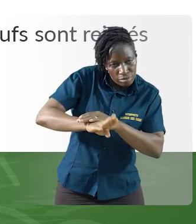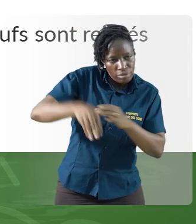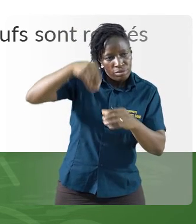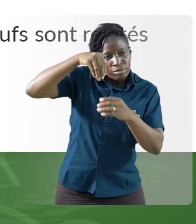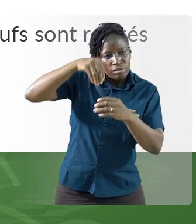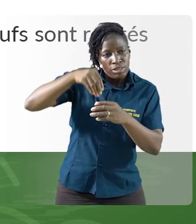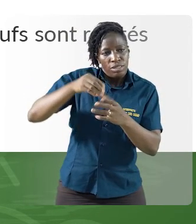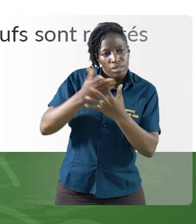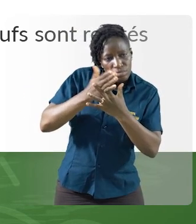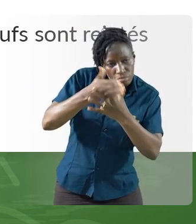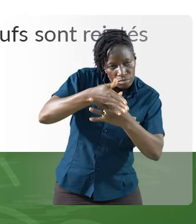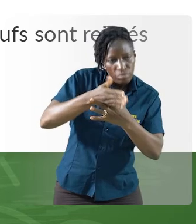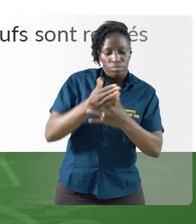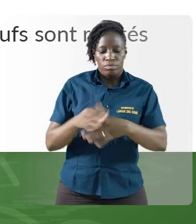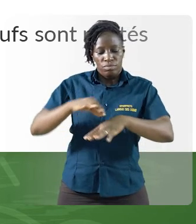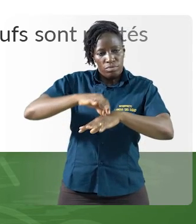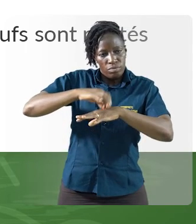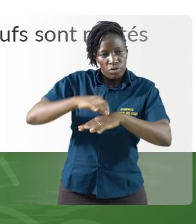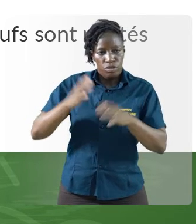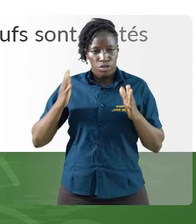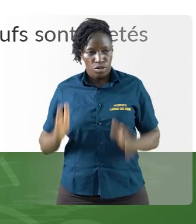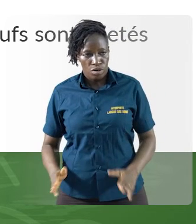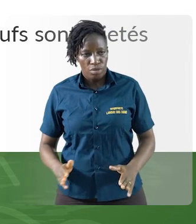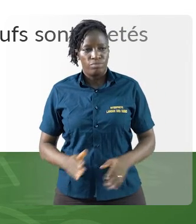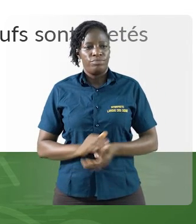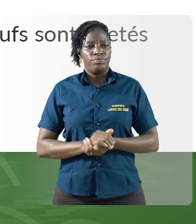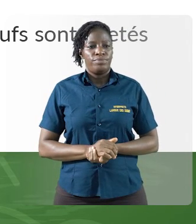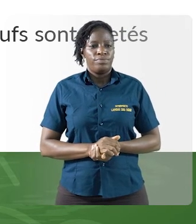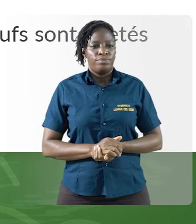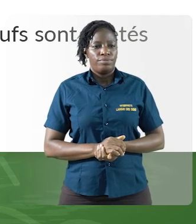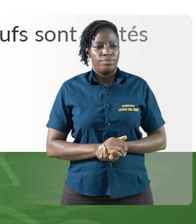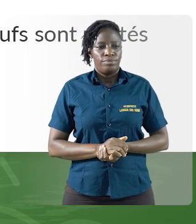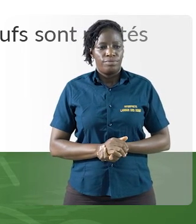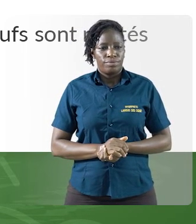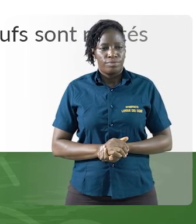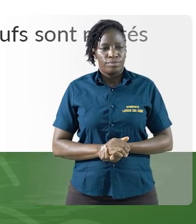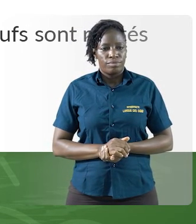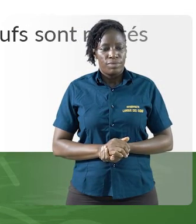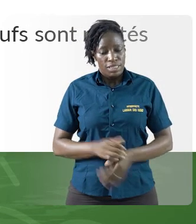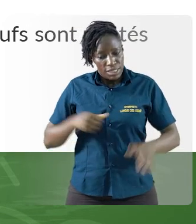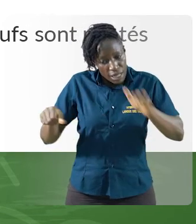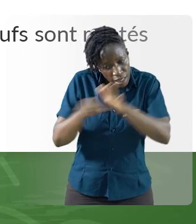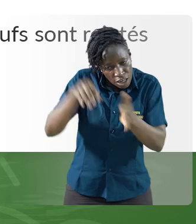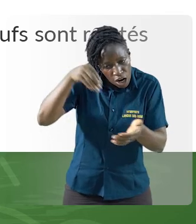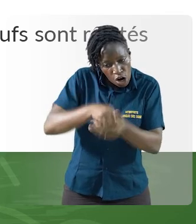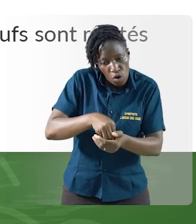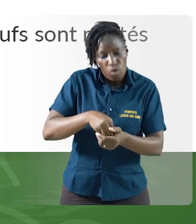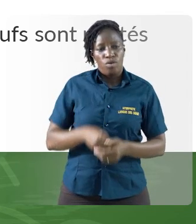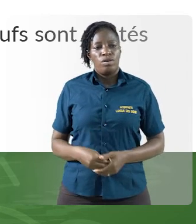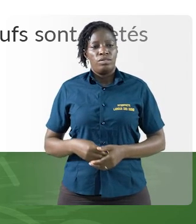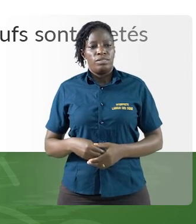développent pour devenir des schistosomes localisés dans les veines de l'intestin ou de la